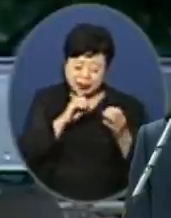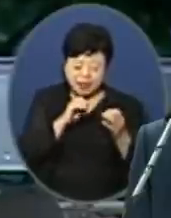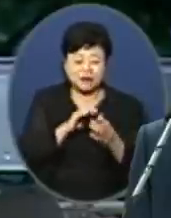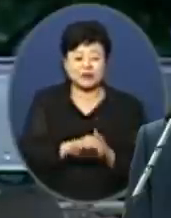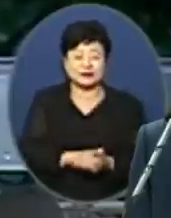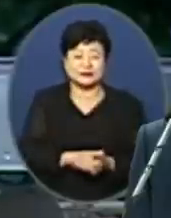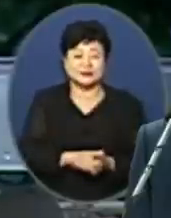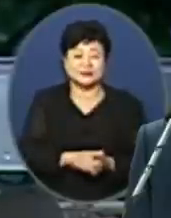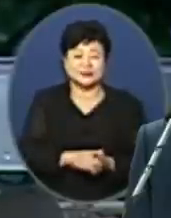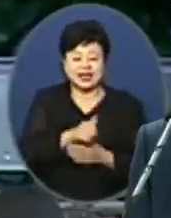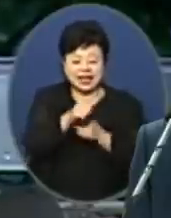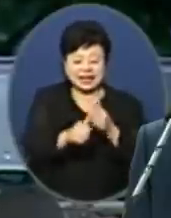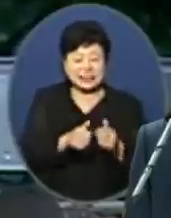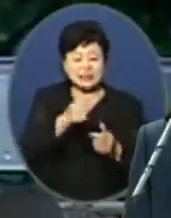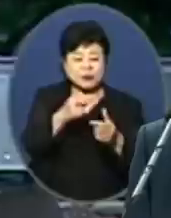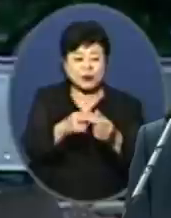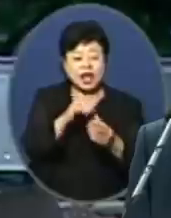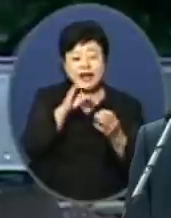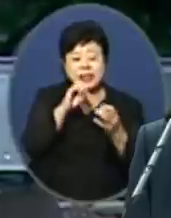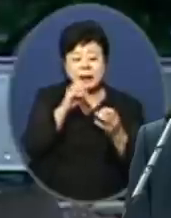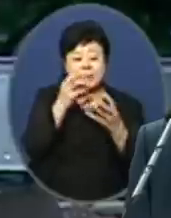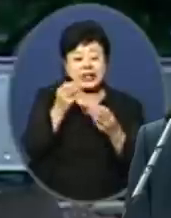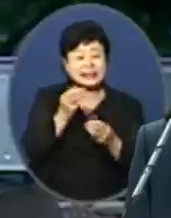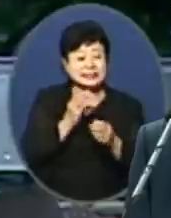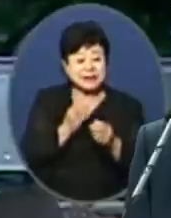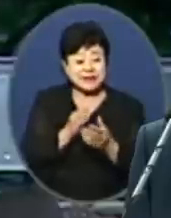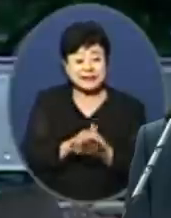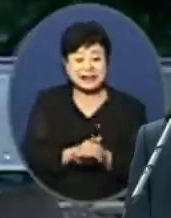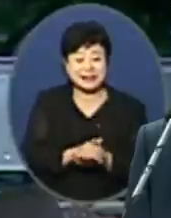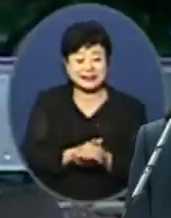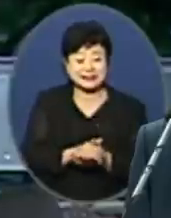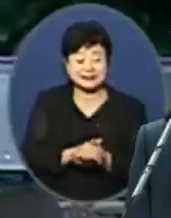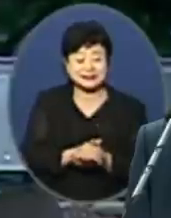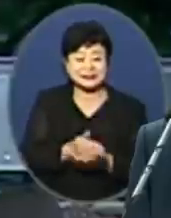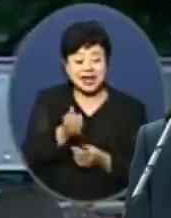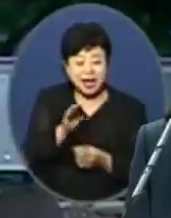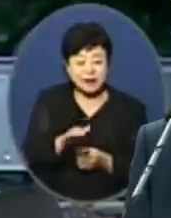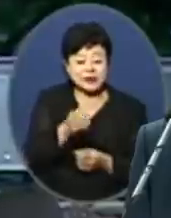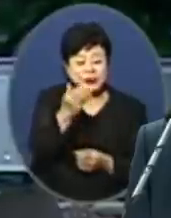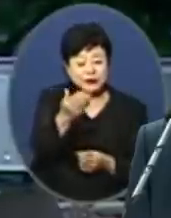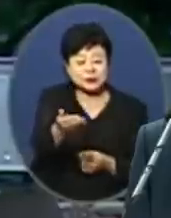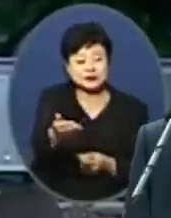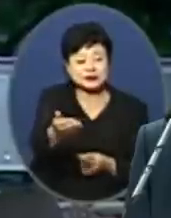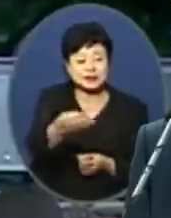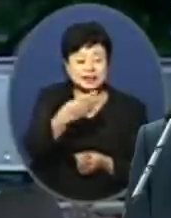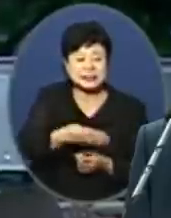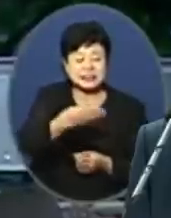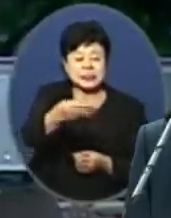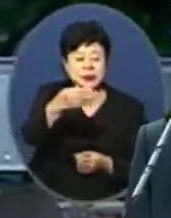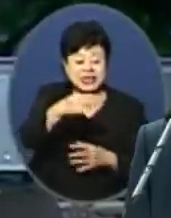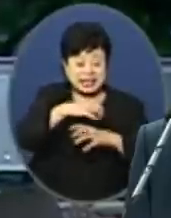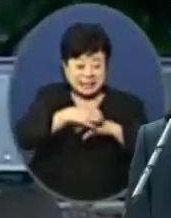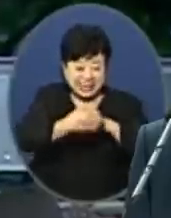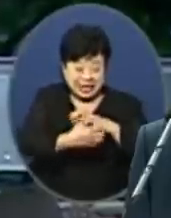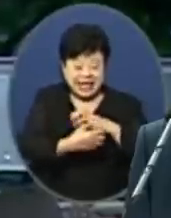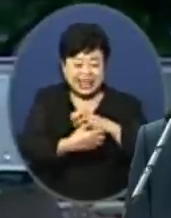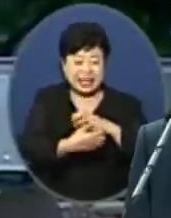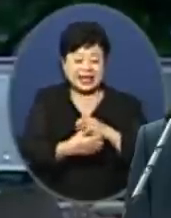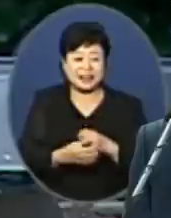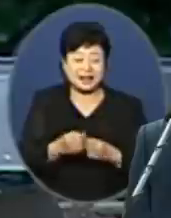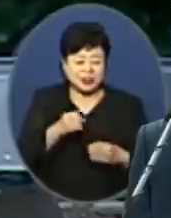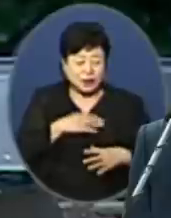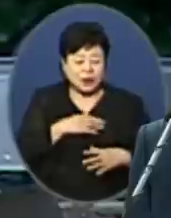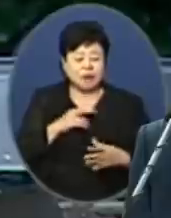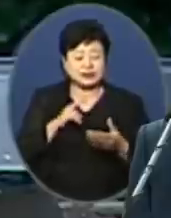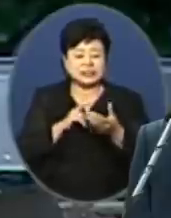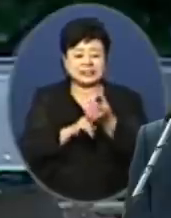대화하고 하나님과의 대화를 많이 하십시오. 그러면 여러분은 4차원의 세계에 희한한